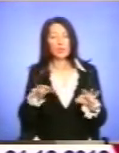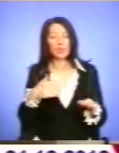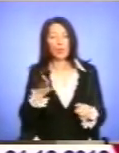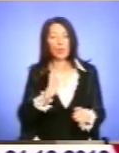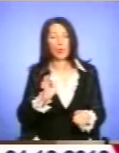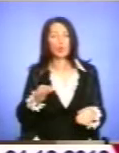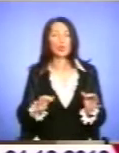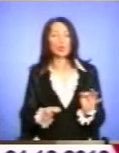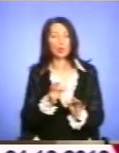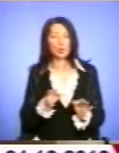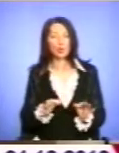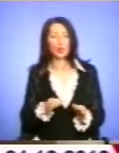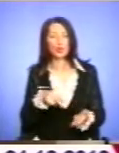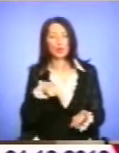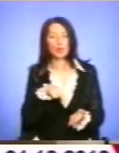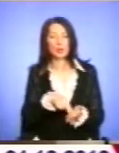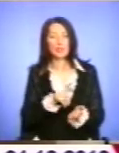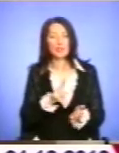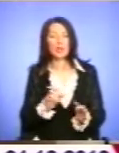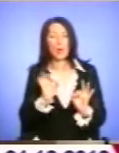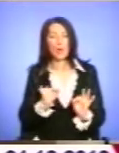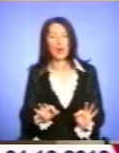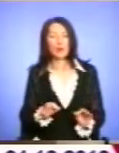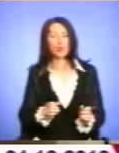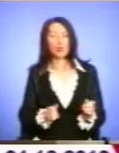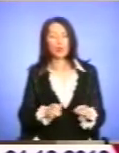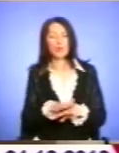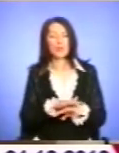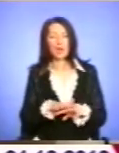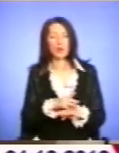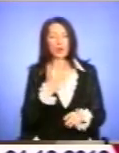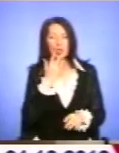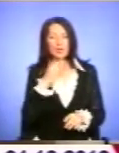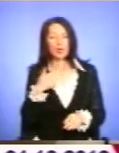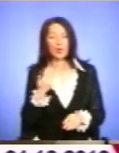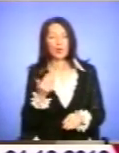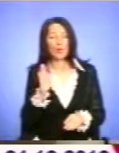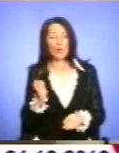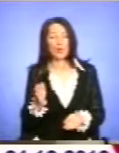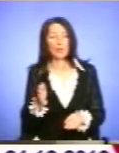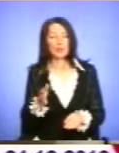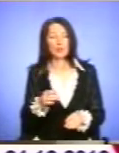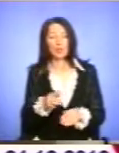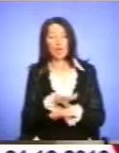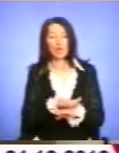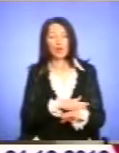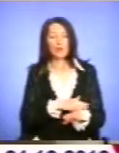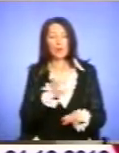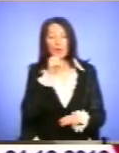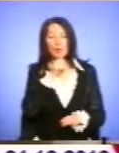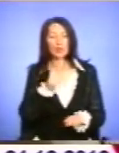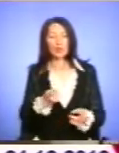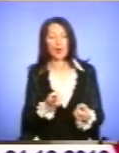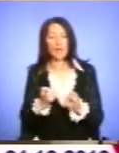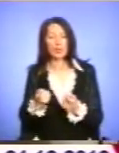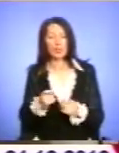стати за Євангеліє правди. За правду народу і нації його було вилучено на довгі роки арештами і